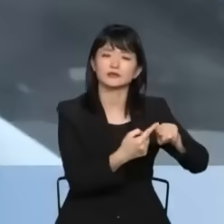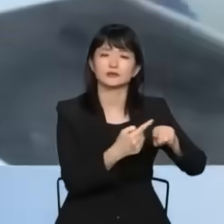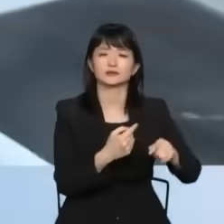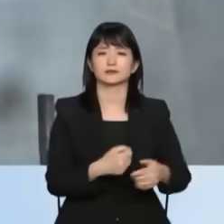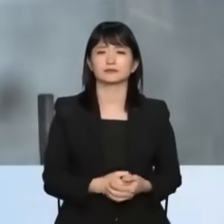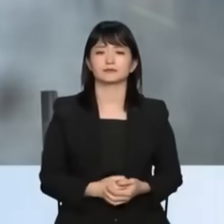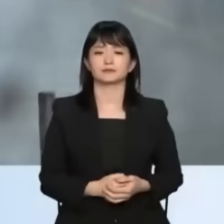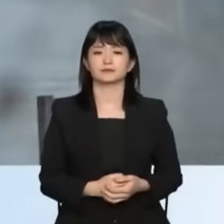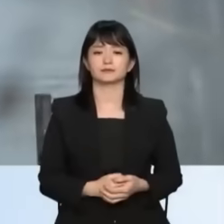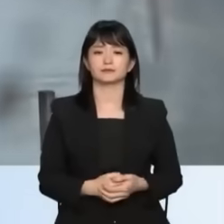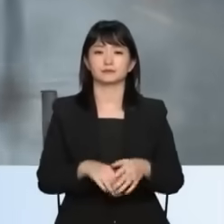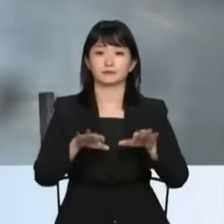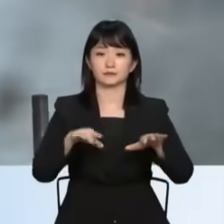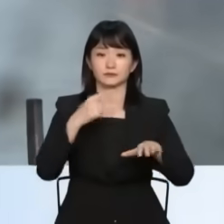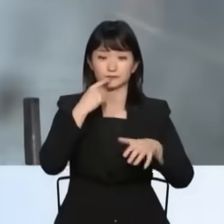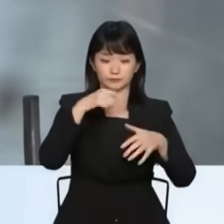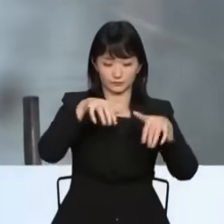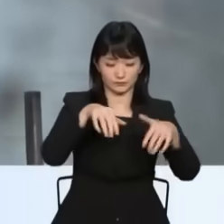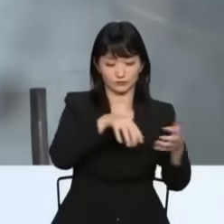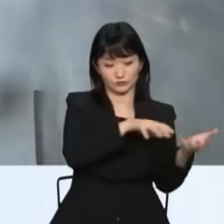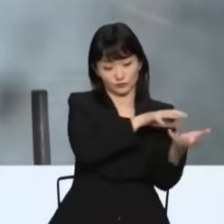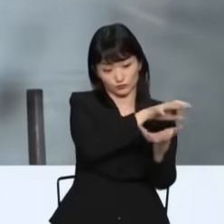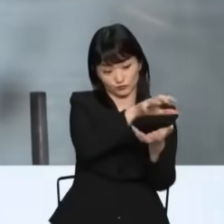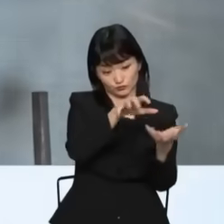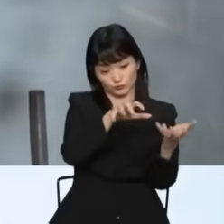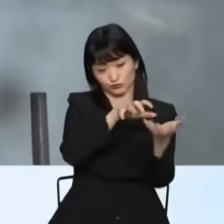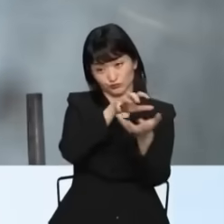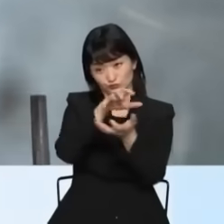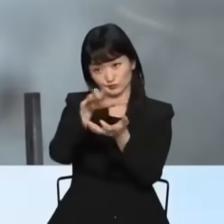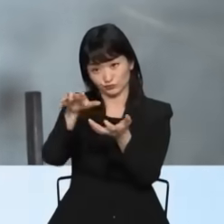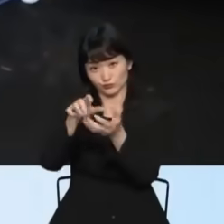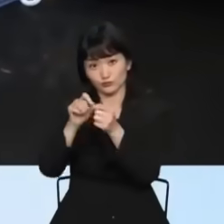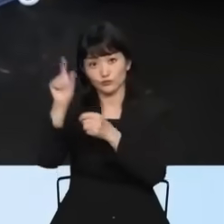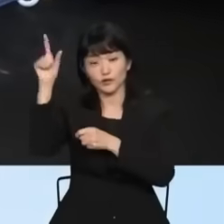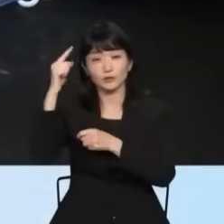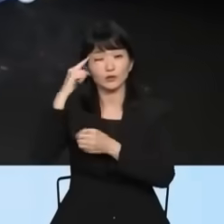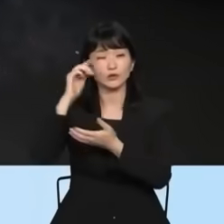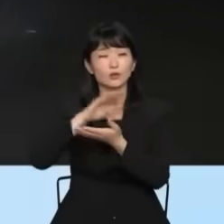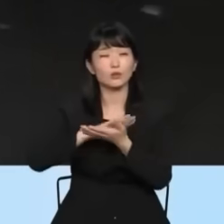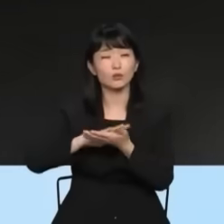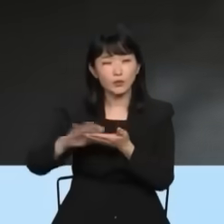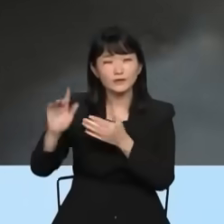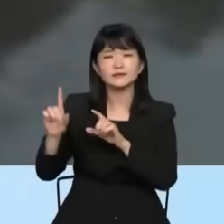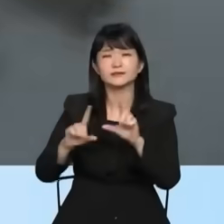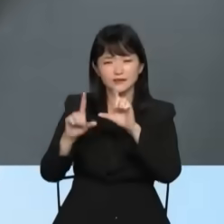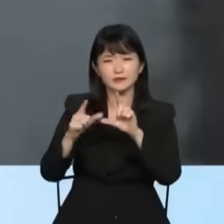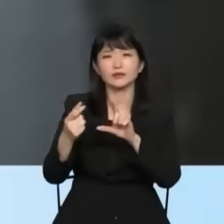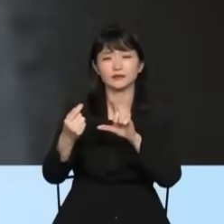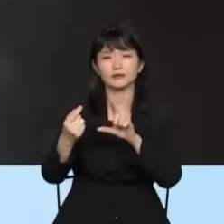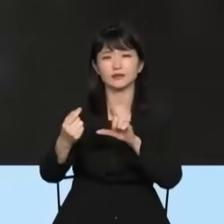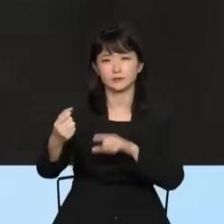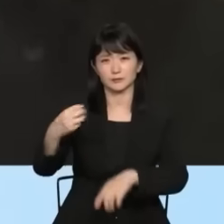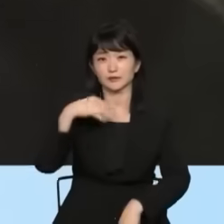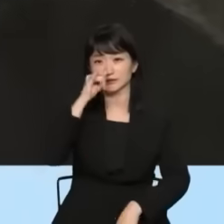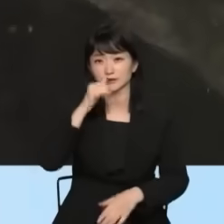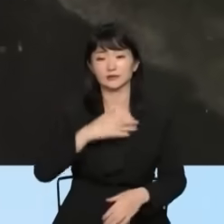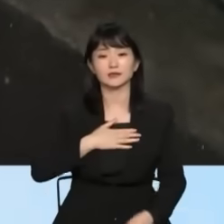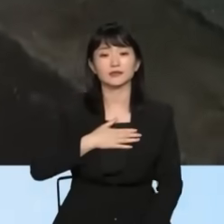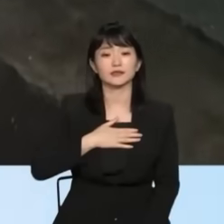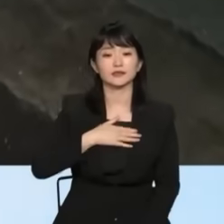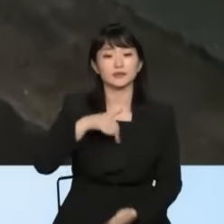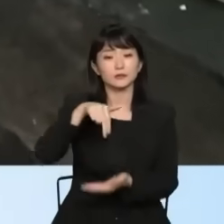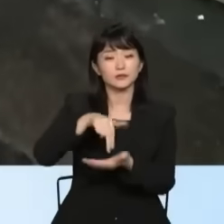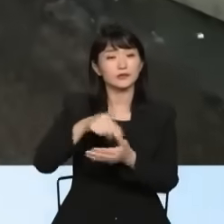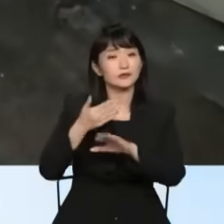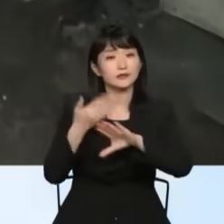것은 이번에 비구름이 지나고 나면 많은 분들은 이제 시원해져서 살 것 같다라는 이야기를 많이 하실 겁니다. 네, 네. 하지만 저는 좀 보는 관점이 다른